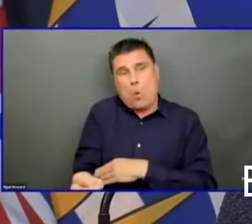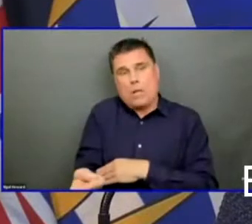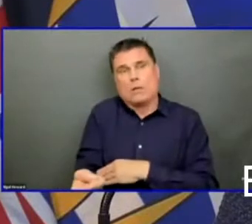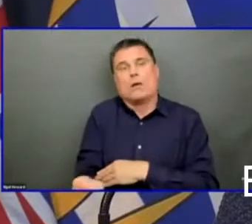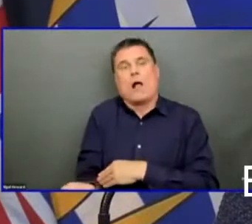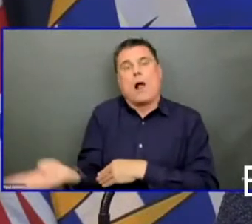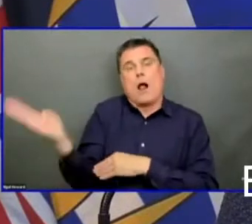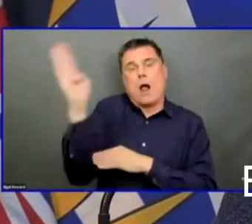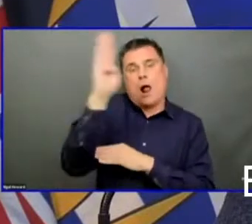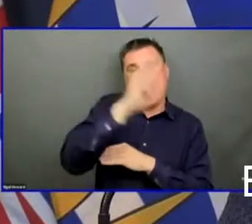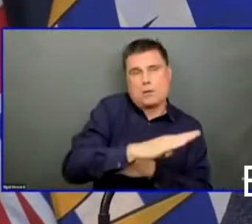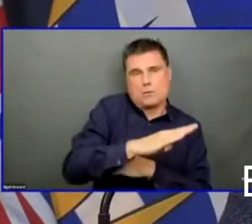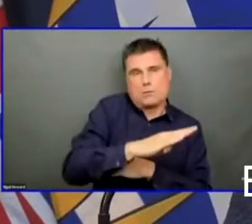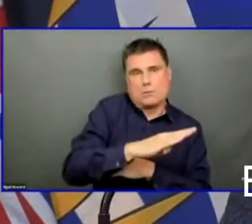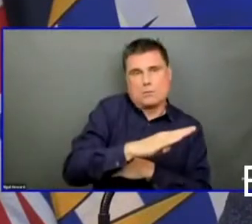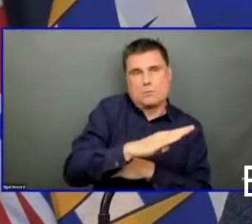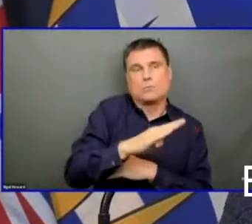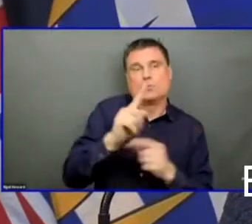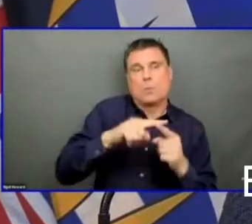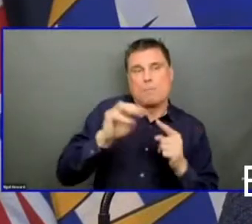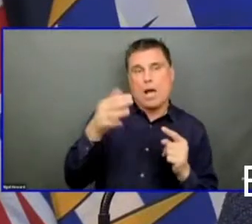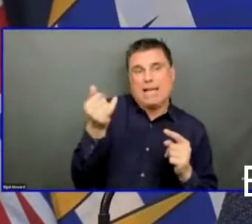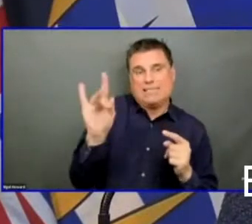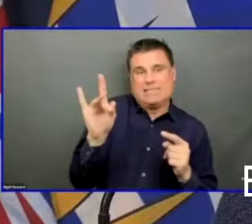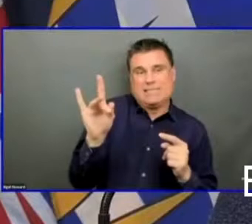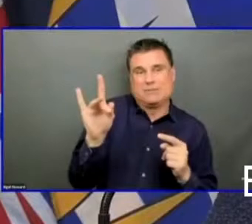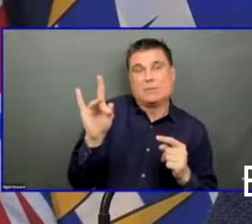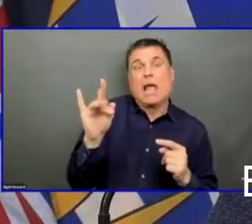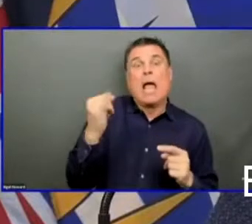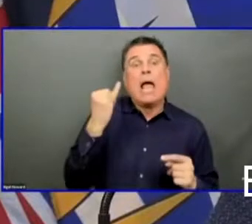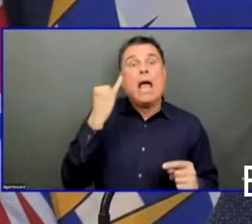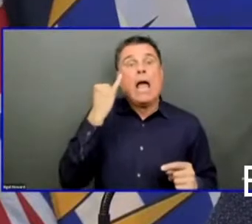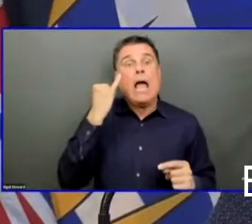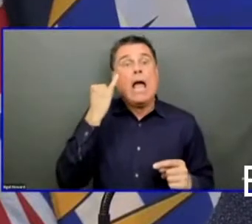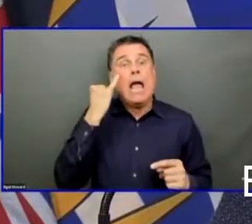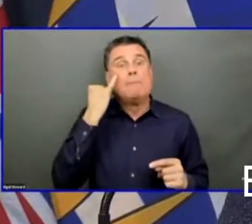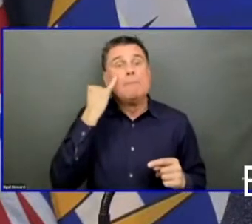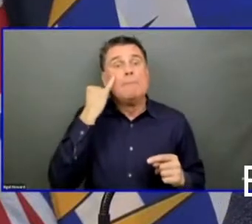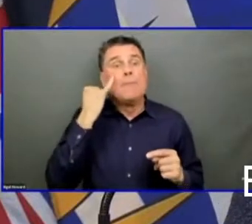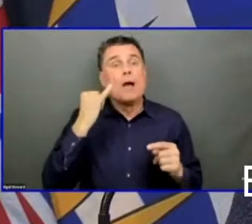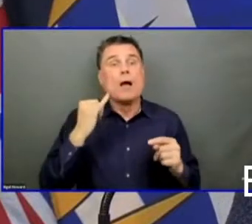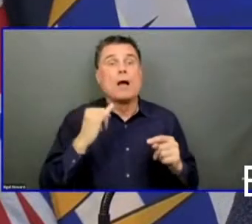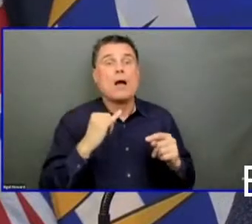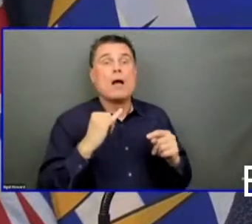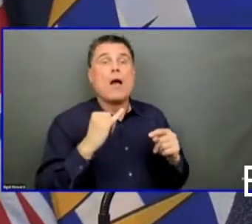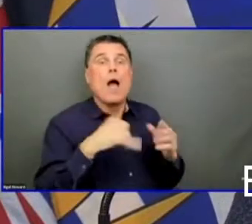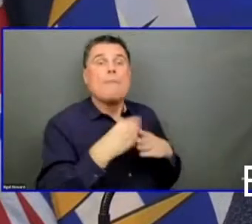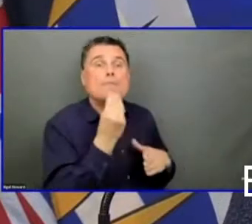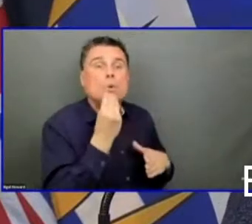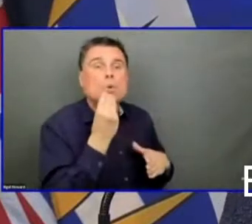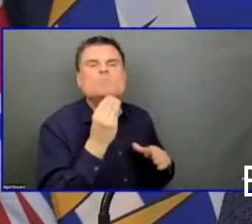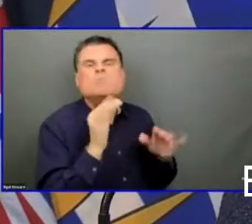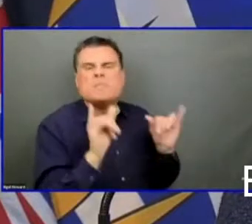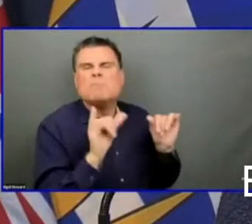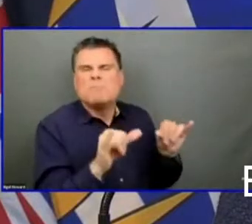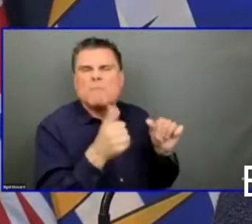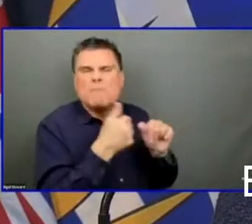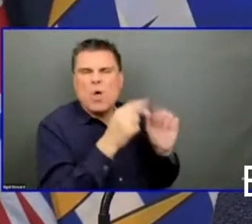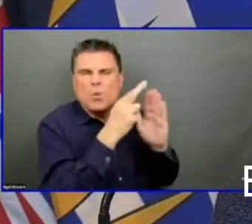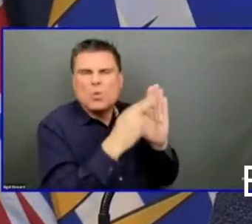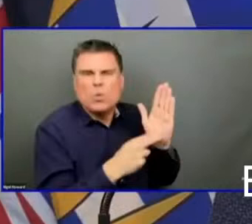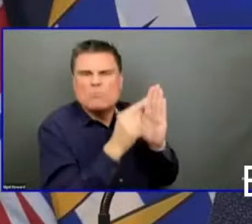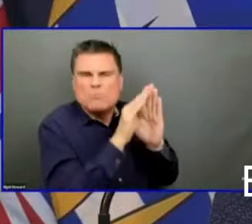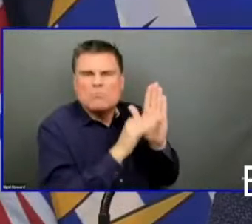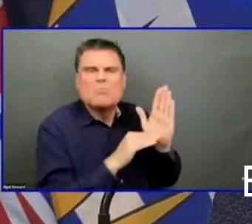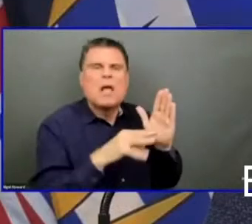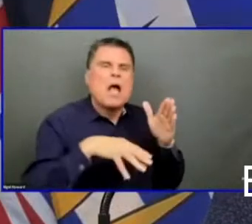上次是临时12月24号还是1月1号临时决定，就是早上所有的零售